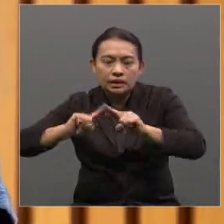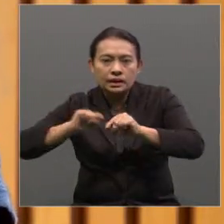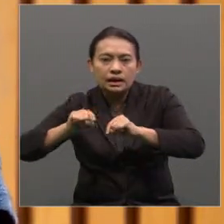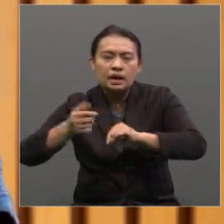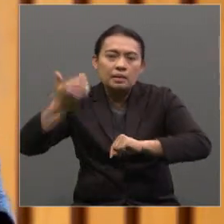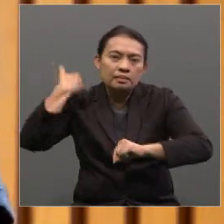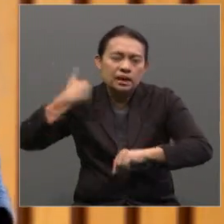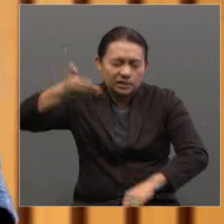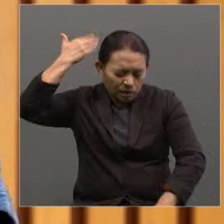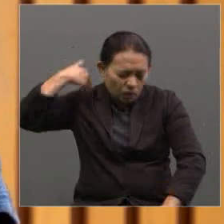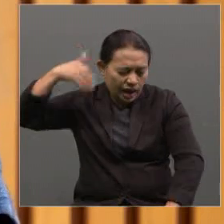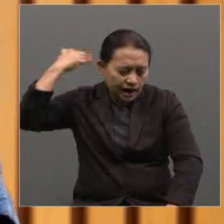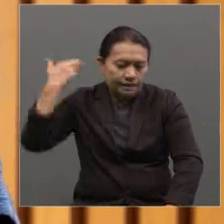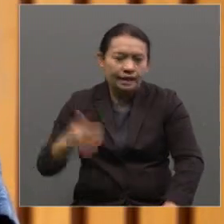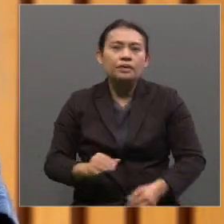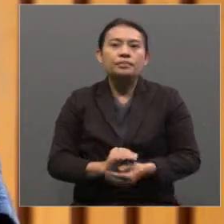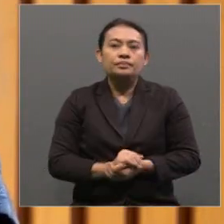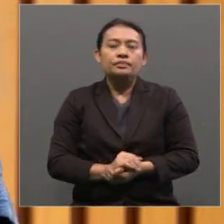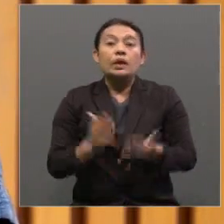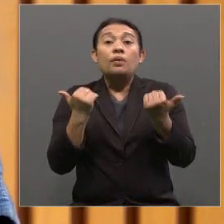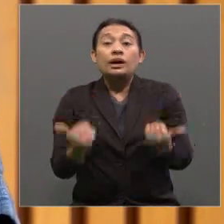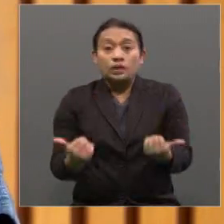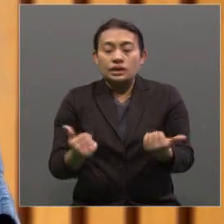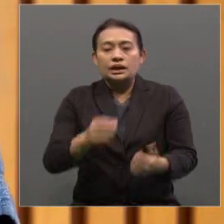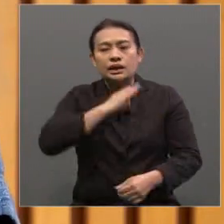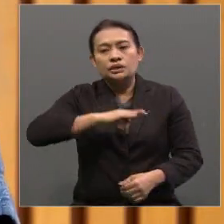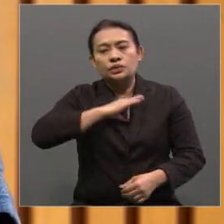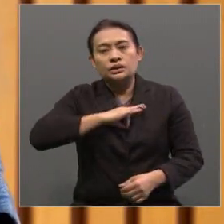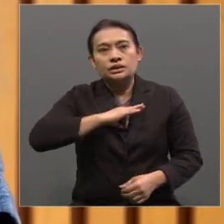มาตั้งแต่โบราณกาลเพียงแต่ว่าในยุคนี้เราอาจจะรู้สึก